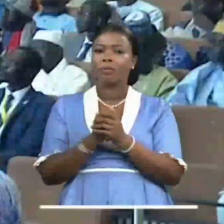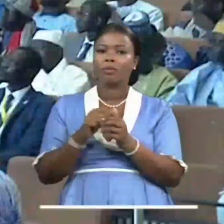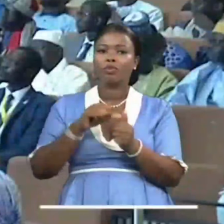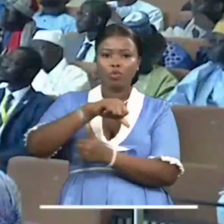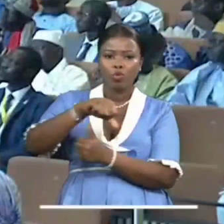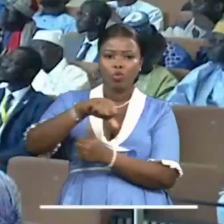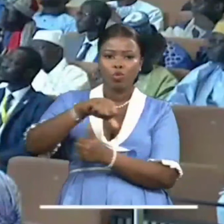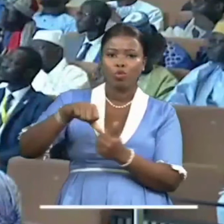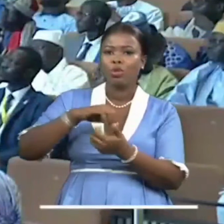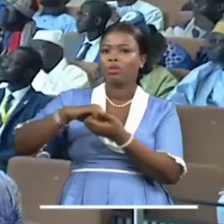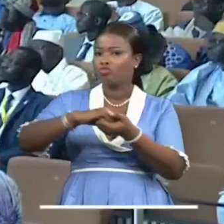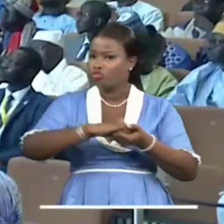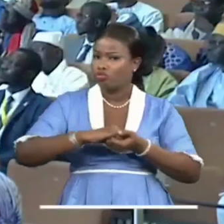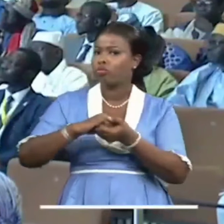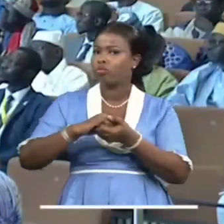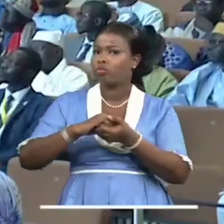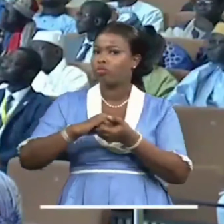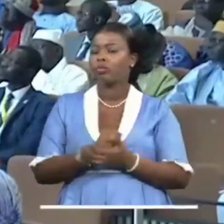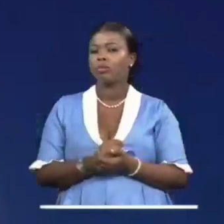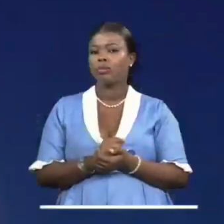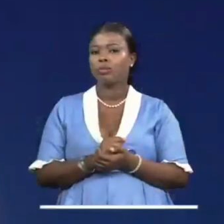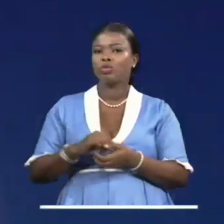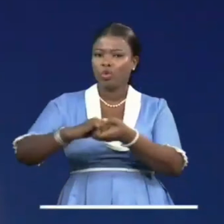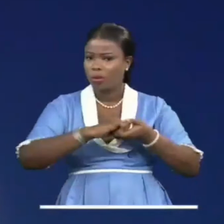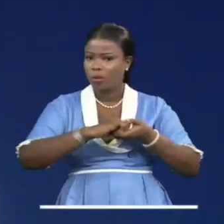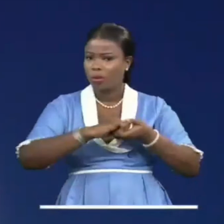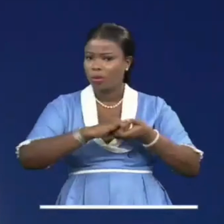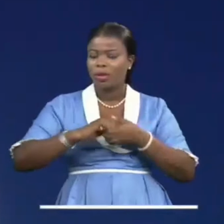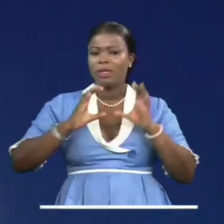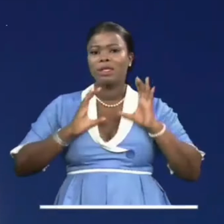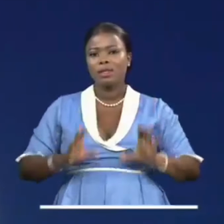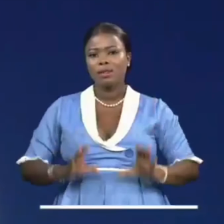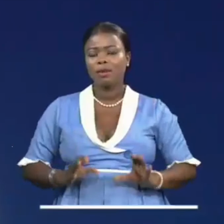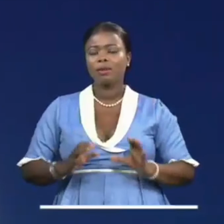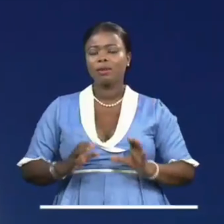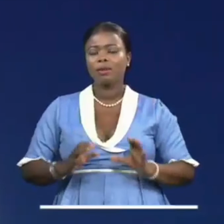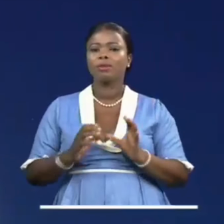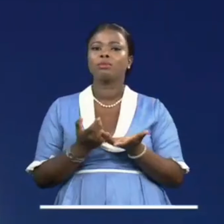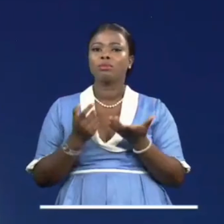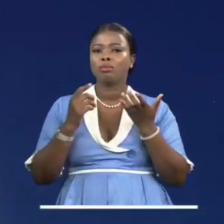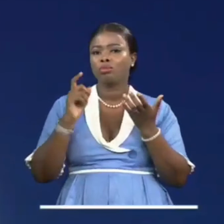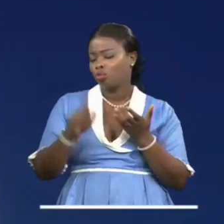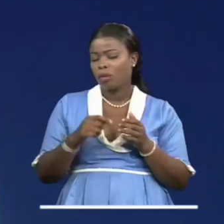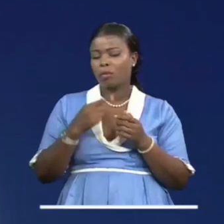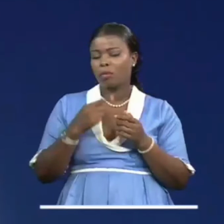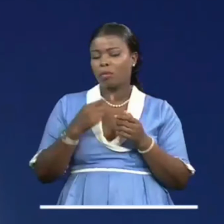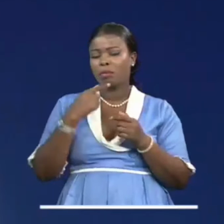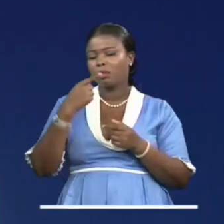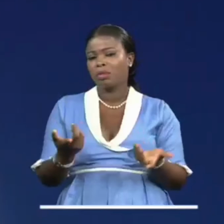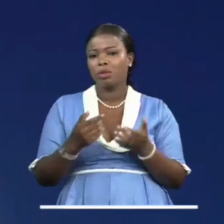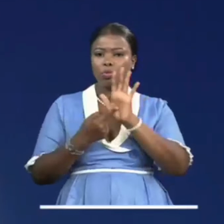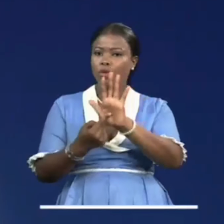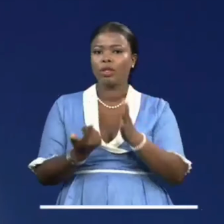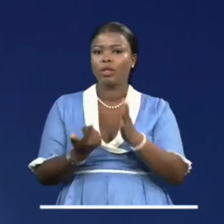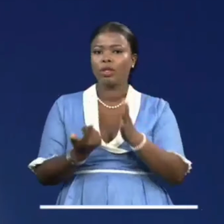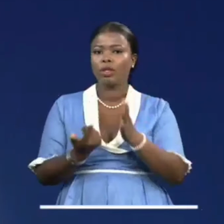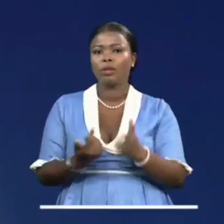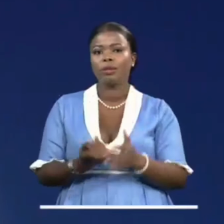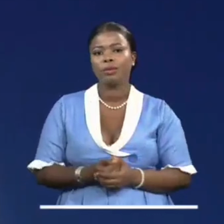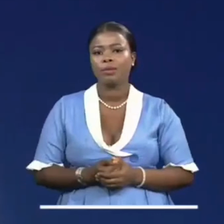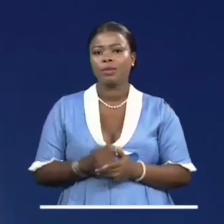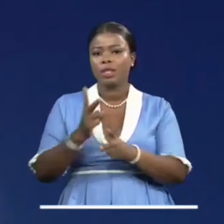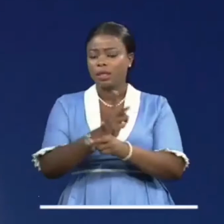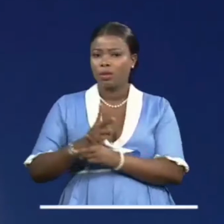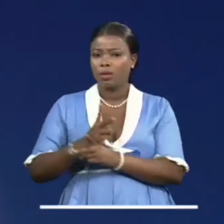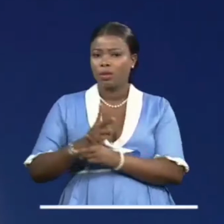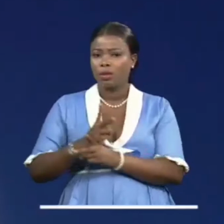pays et c'est par vraiment un élan de solidarité de civisme et de citoyeneté qu'on pourra adresser cette question renforcer la sécurité nationale on en